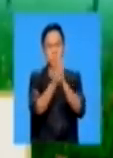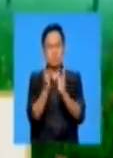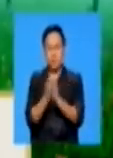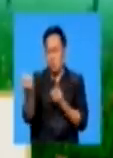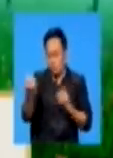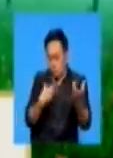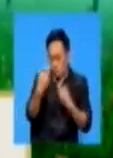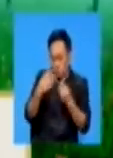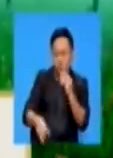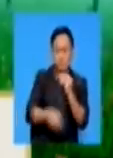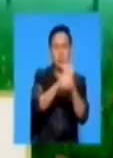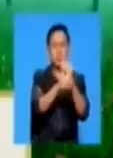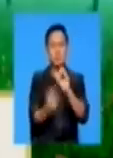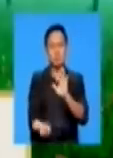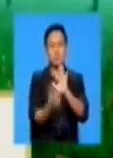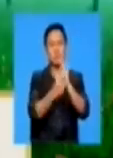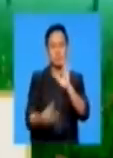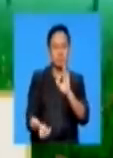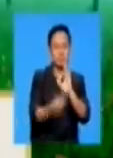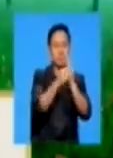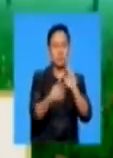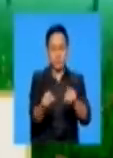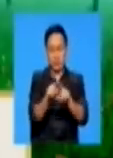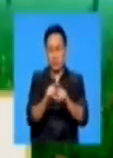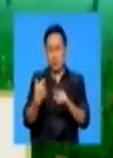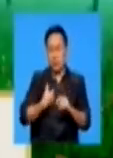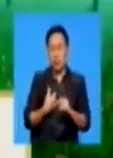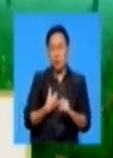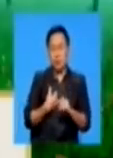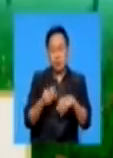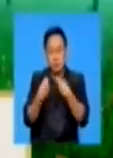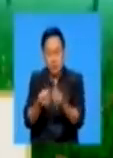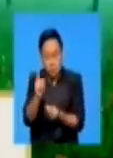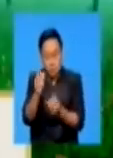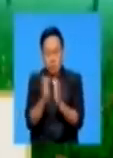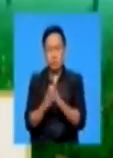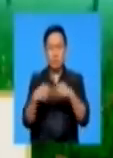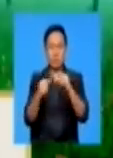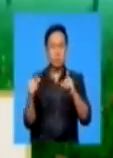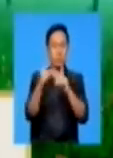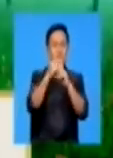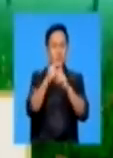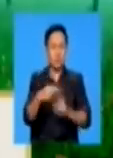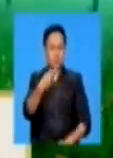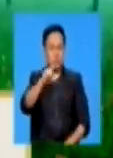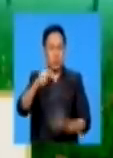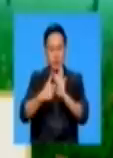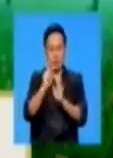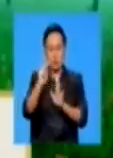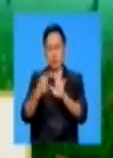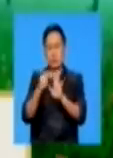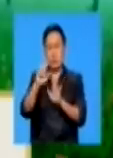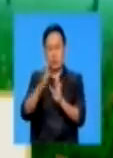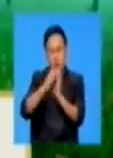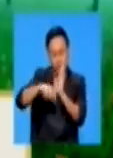ายใส่เข้าไปด้วยคราวนี้จะทำได้ยังไงก็ต้องไปทำในเพิ่มเติมในหลักการและเหตุผลให้มันกว้างขึ้นเพื่อจะได้ไปถกแถลงในประเด็นที่ท่านเสนอมา